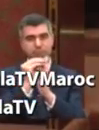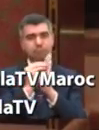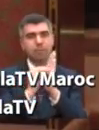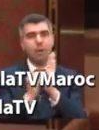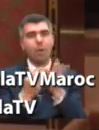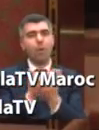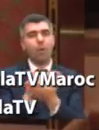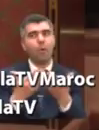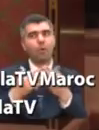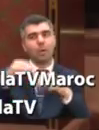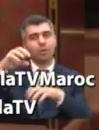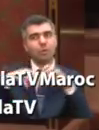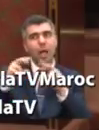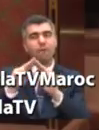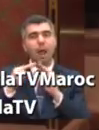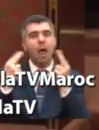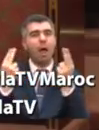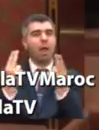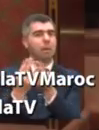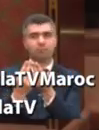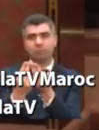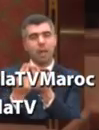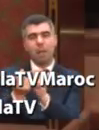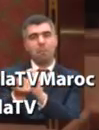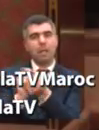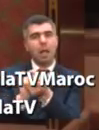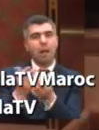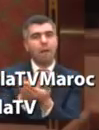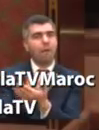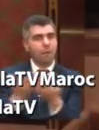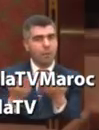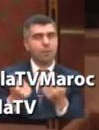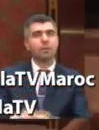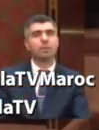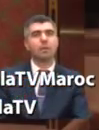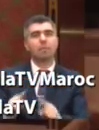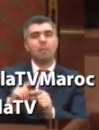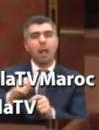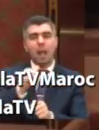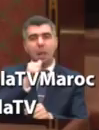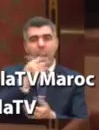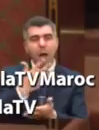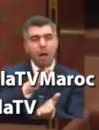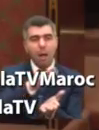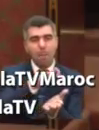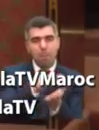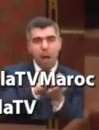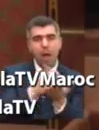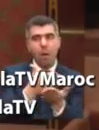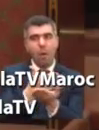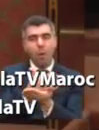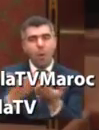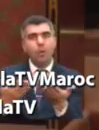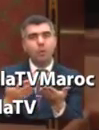اللي كيعرفها العالم، بالحفاظ على الموارد المائية وترشيد الاستعمال ديالها ونجاح العمليات وتحويل الزراعات.